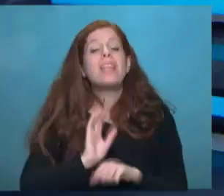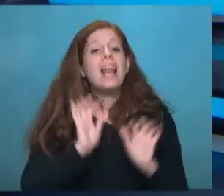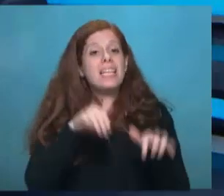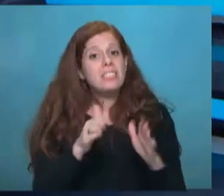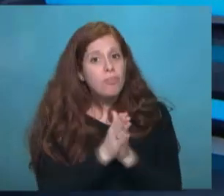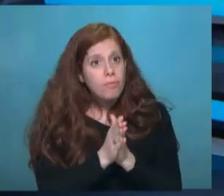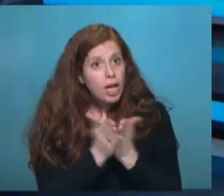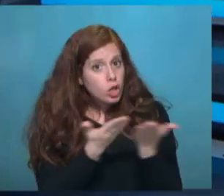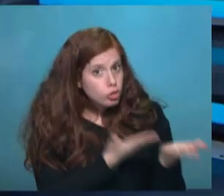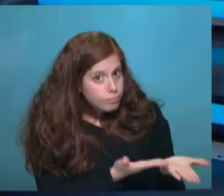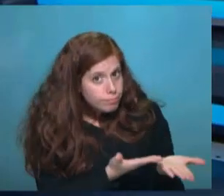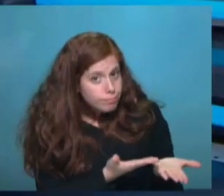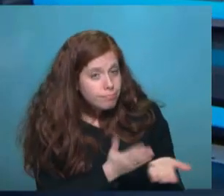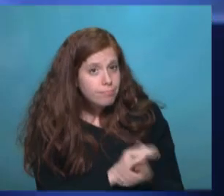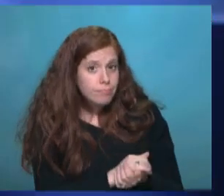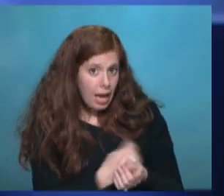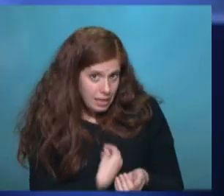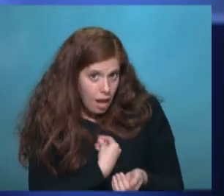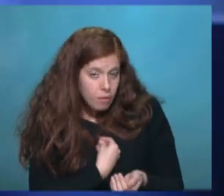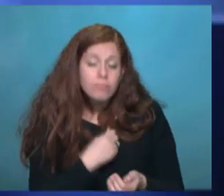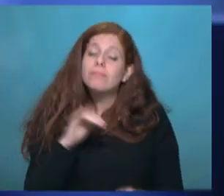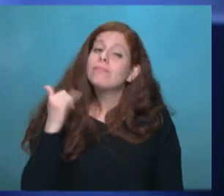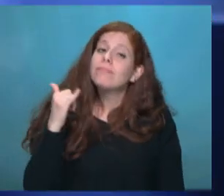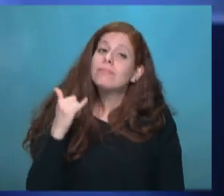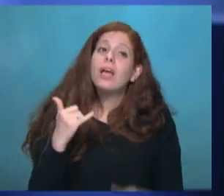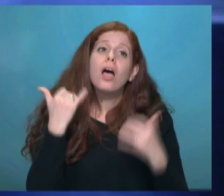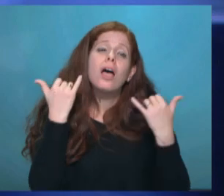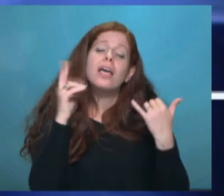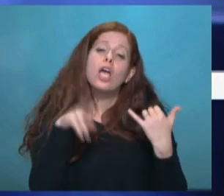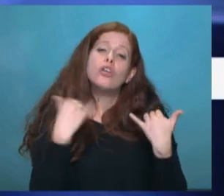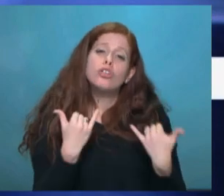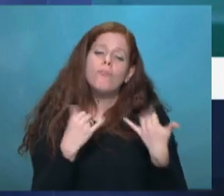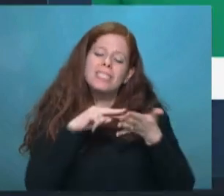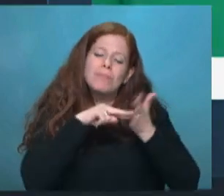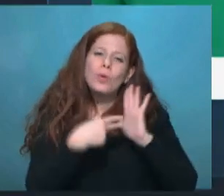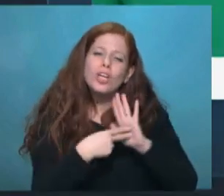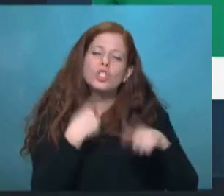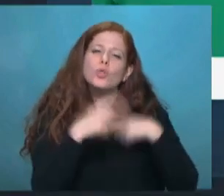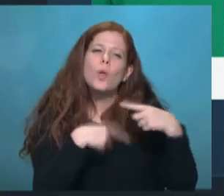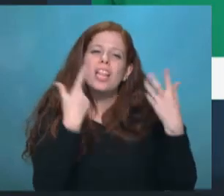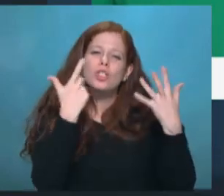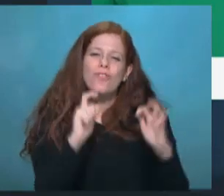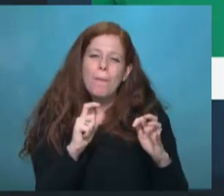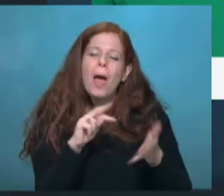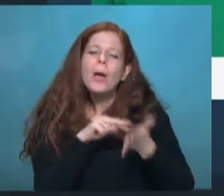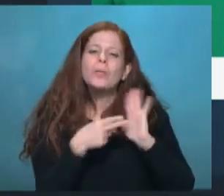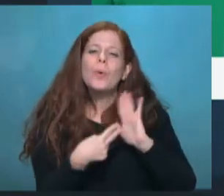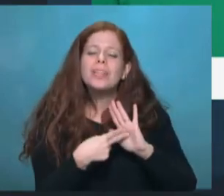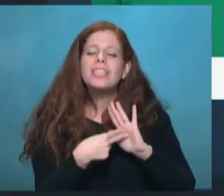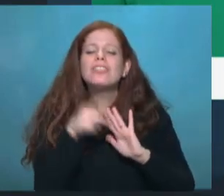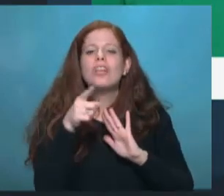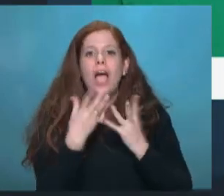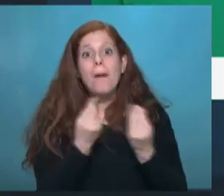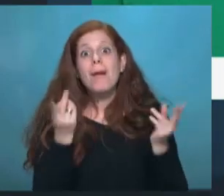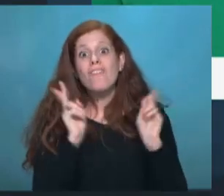אלמוג פרשניתנו, חנינה. נכון, דוריה, בעצם יש עכשיו את מתווה שנות ה-70, המתווה שיש הרבה יותר